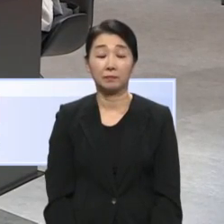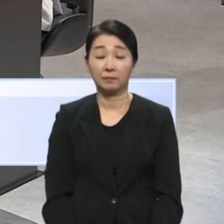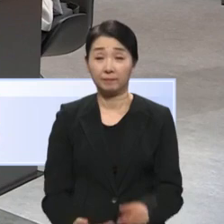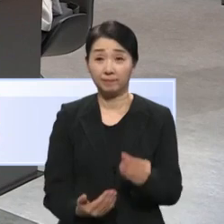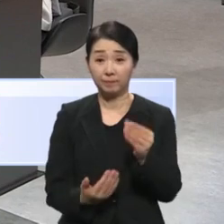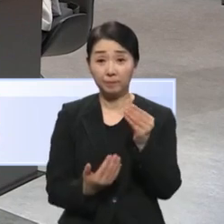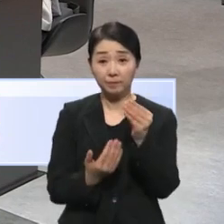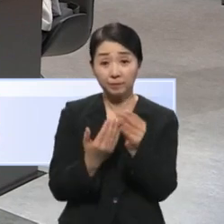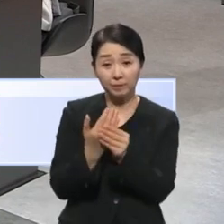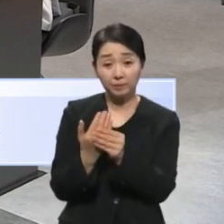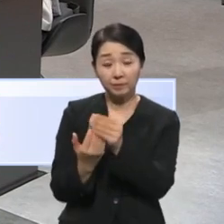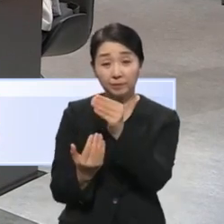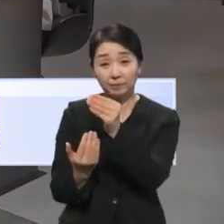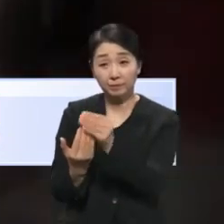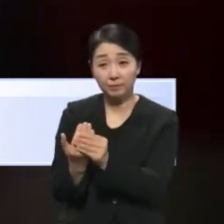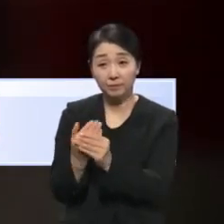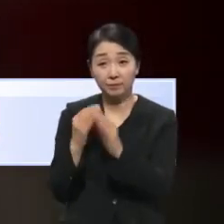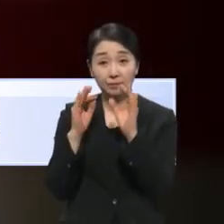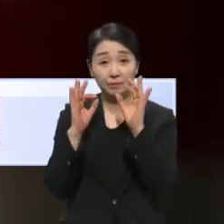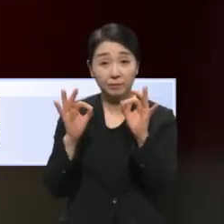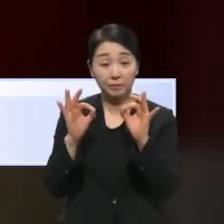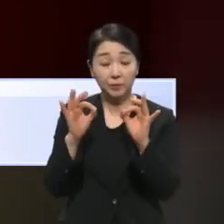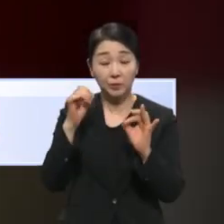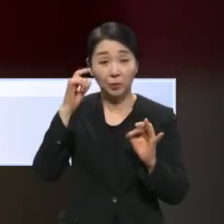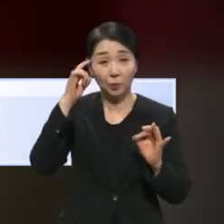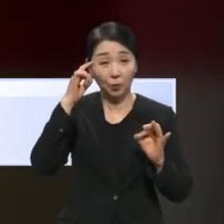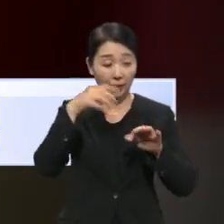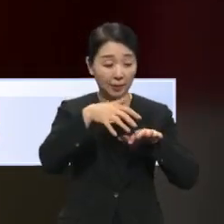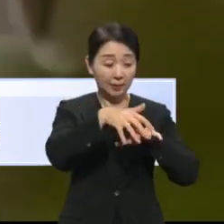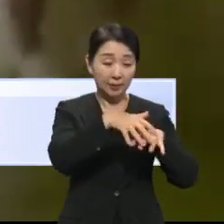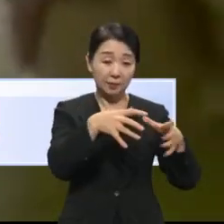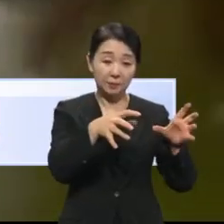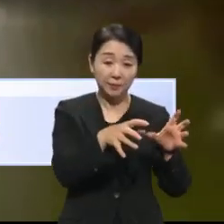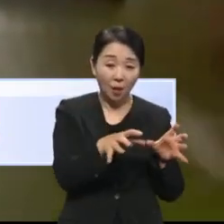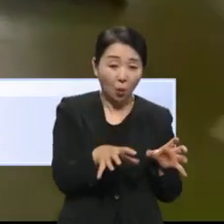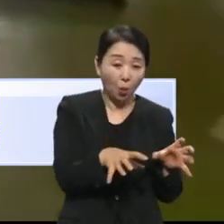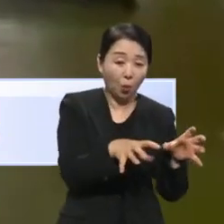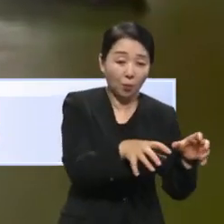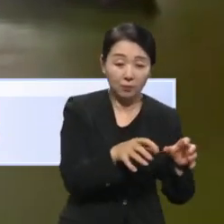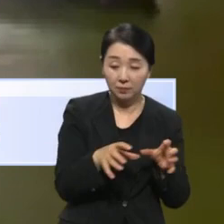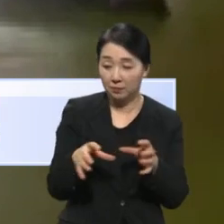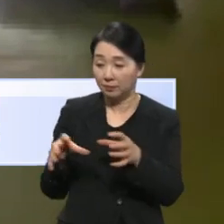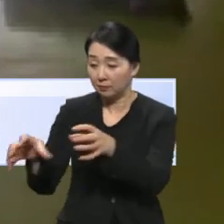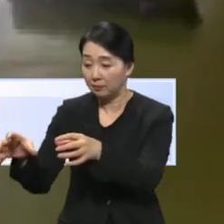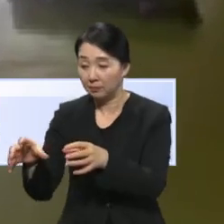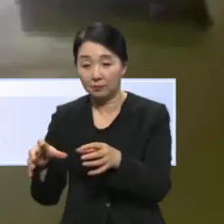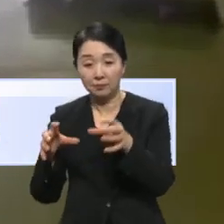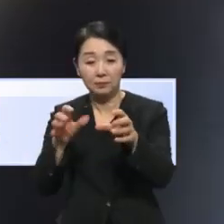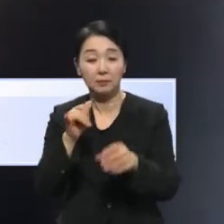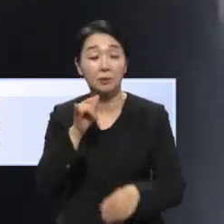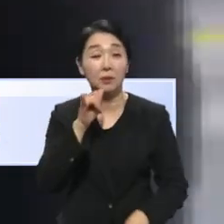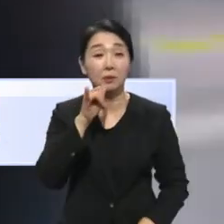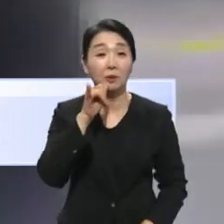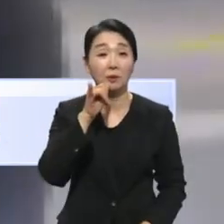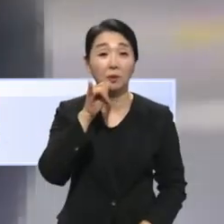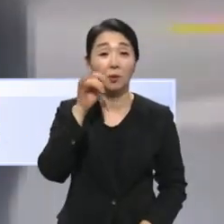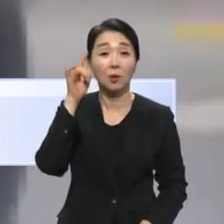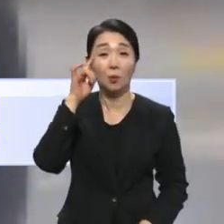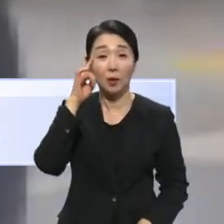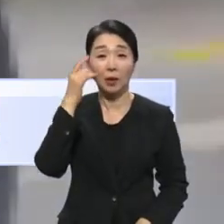이러한사건들을살펴보면, 개인들이집단으로행동하는경우가종종있습니다 .십대청소년이연루된폭행사건중에는